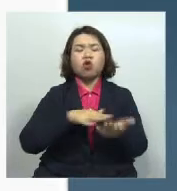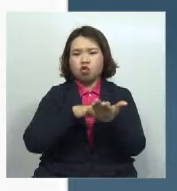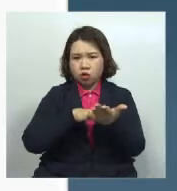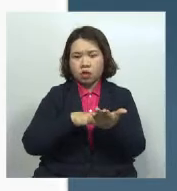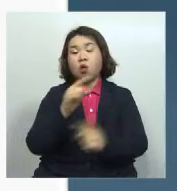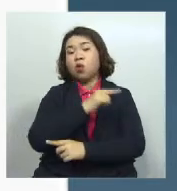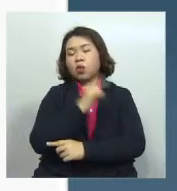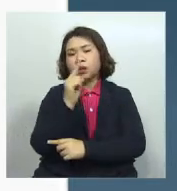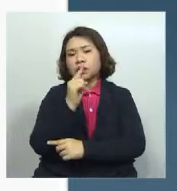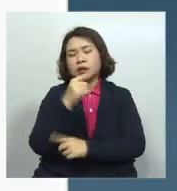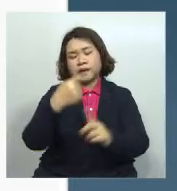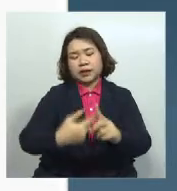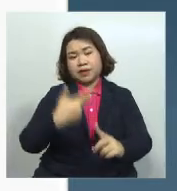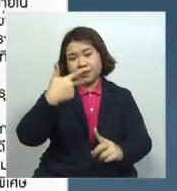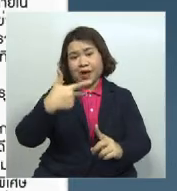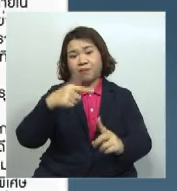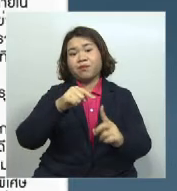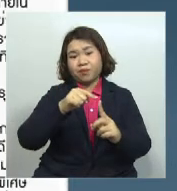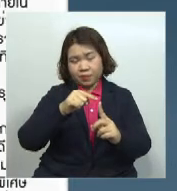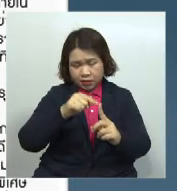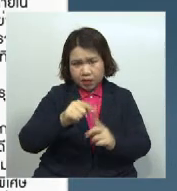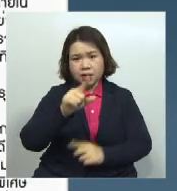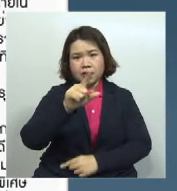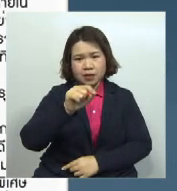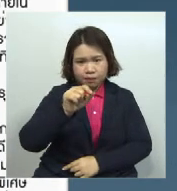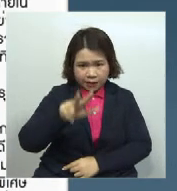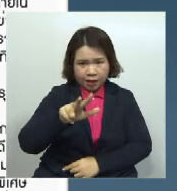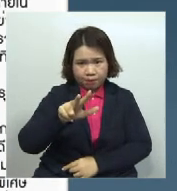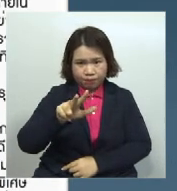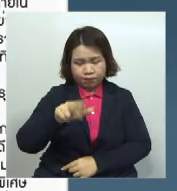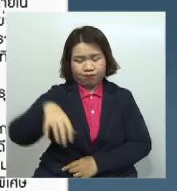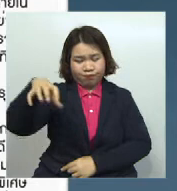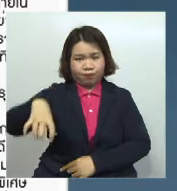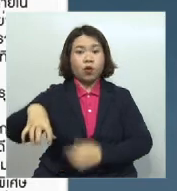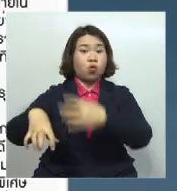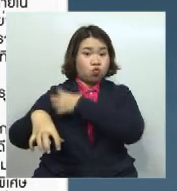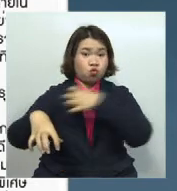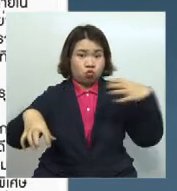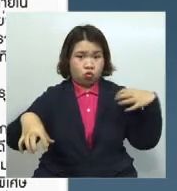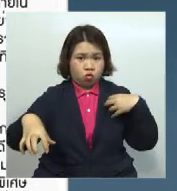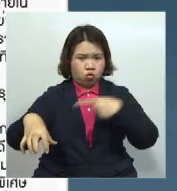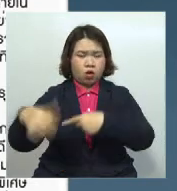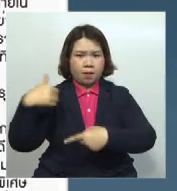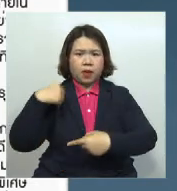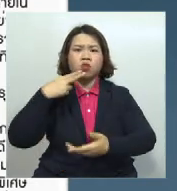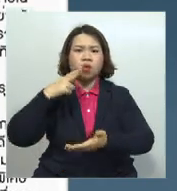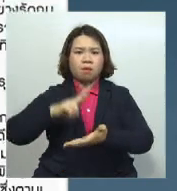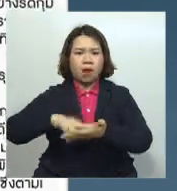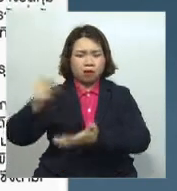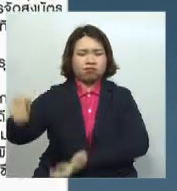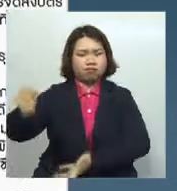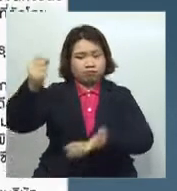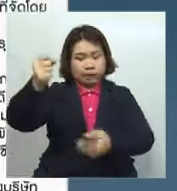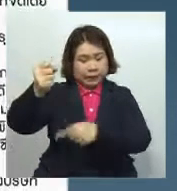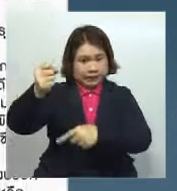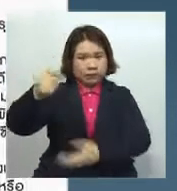กรงเวลิงต่ได้จะส่งถูงเวล การถูด พิเศ